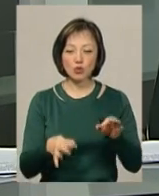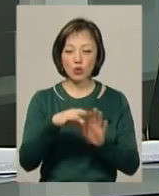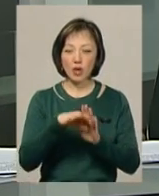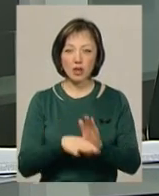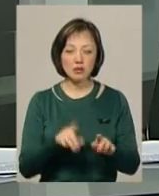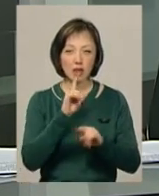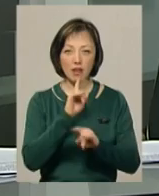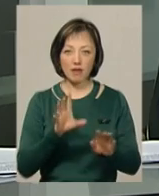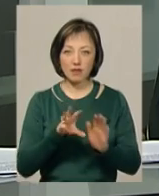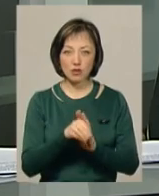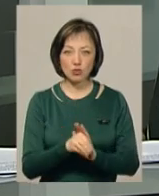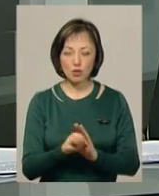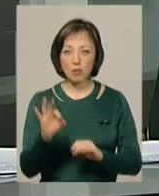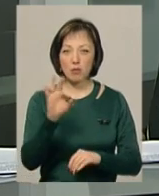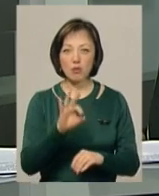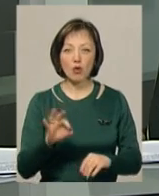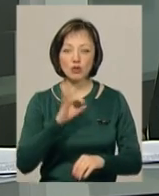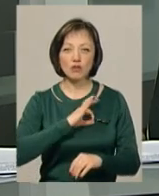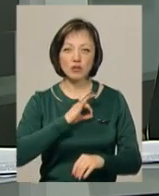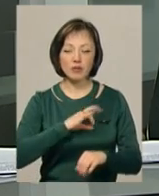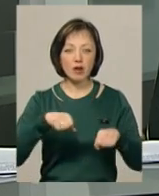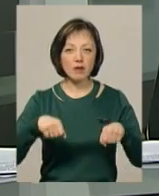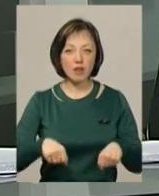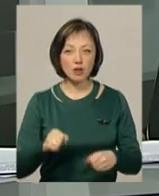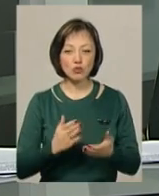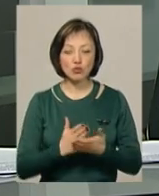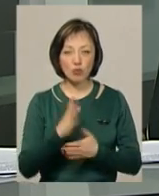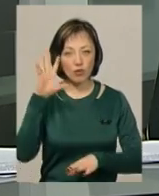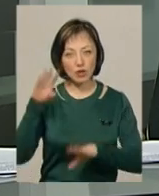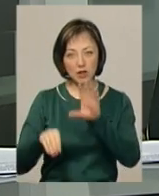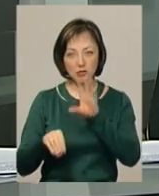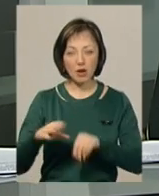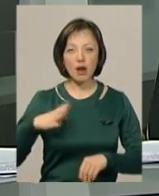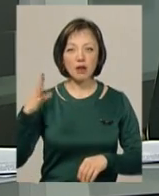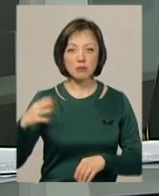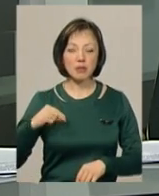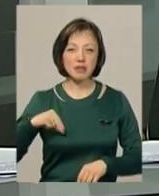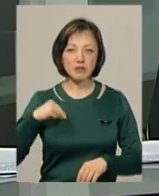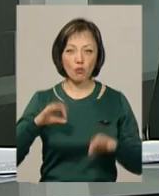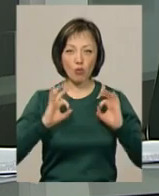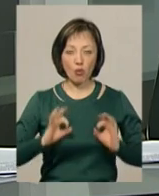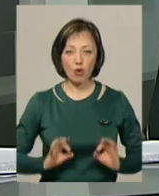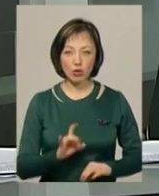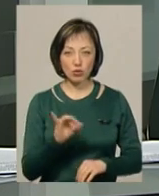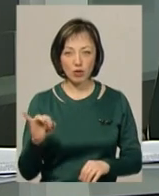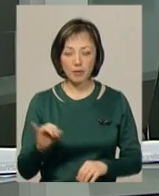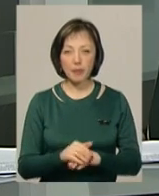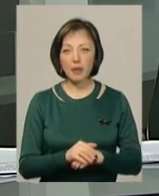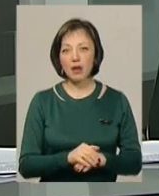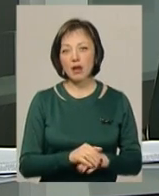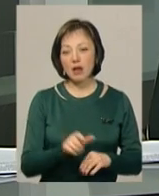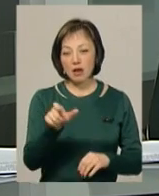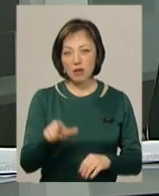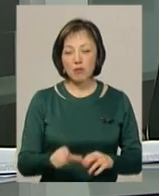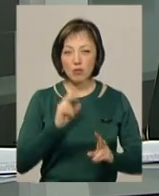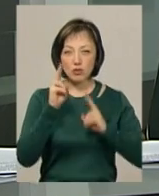не внесуть. Йдеться про зловживання владою та службову недбалість експрацівників прокуратури. Нагадаю, Іван Покотила